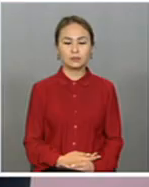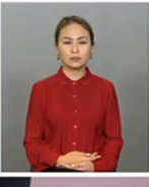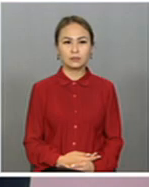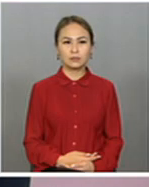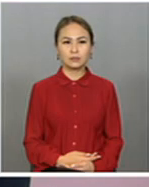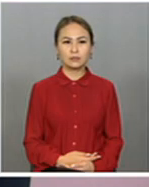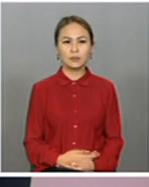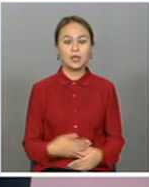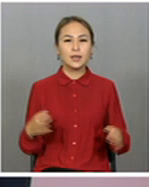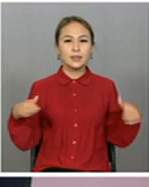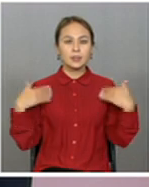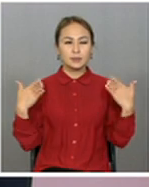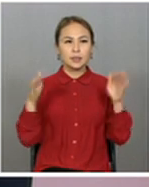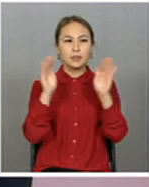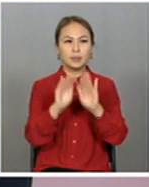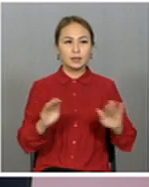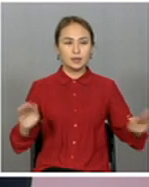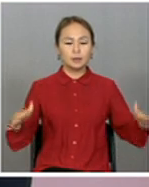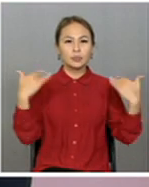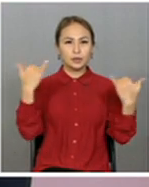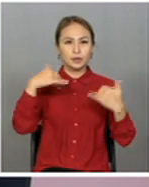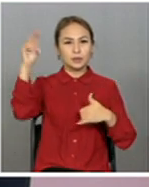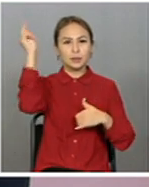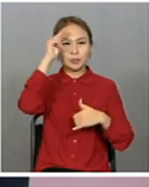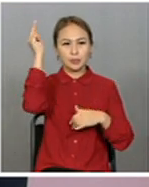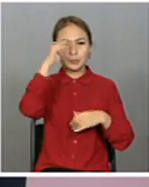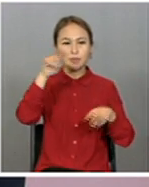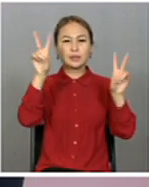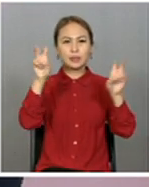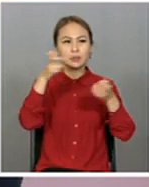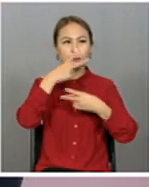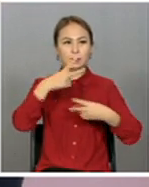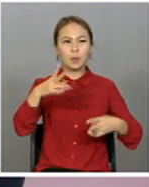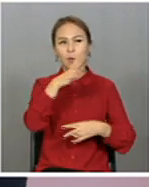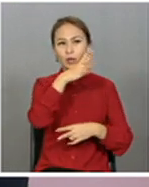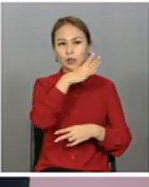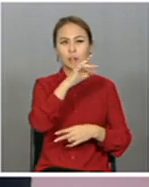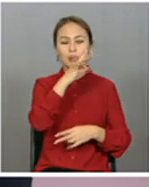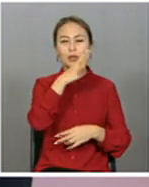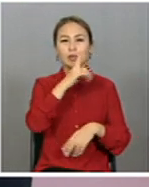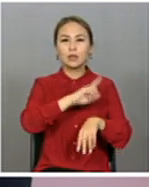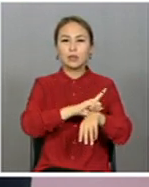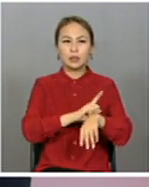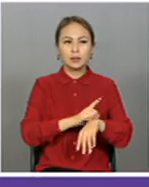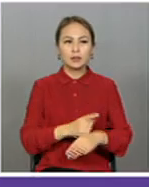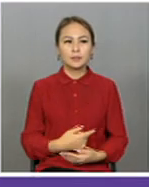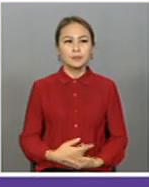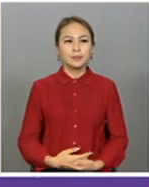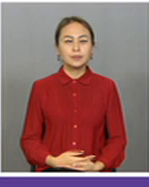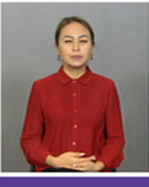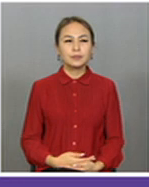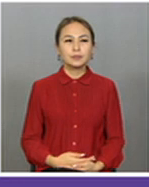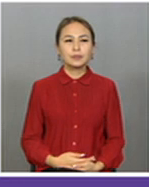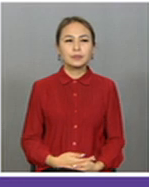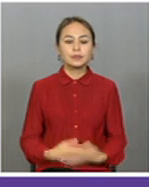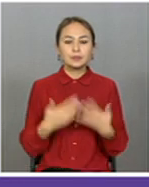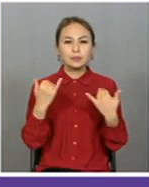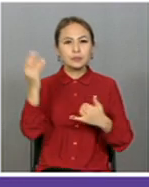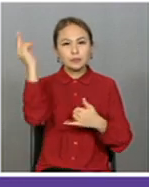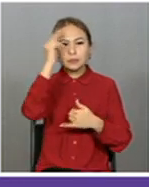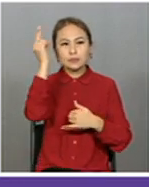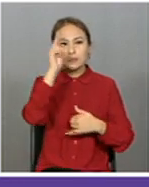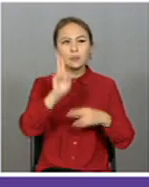Сәлеметсіңдер ме, балалар? Бүгінгі сабақтың тақырыбы – уақыт, уақыттың өлшем бірліктері. Бүгінгі